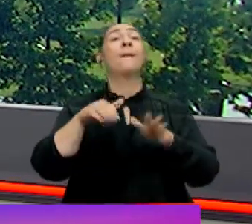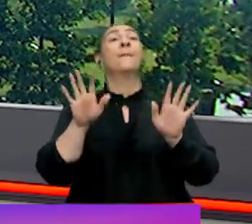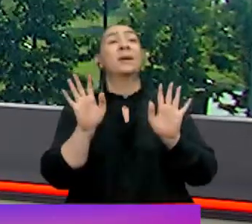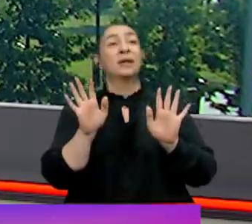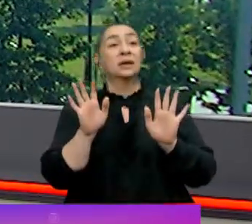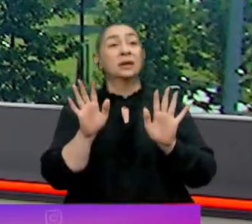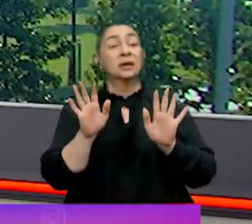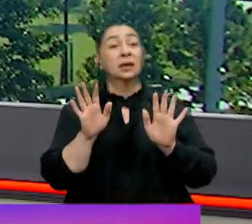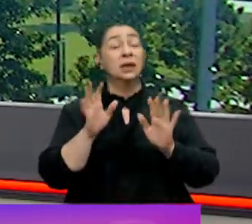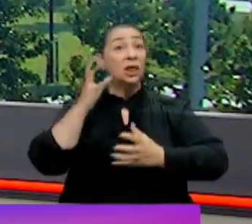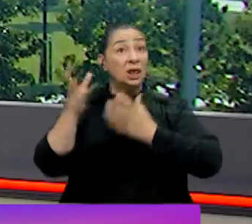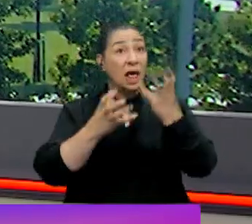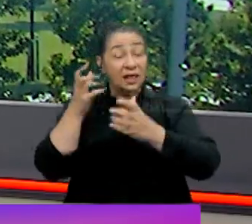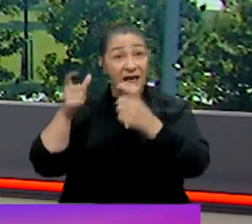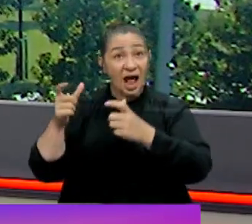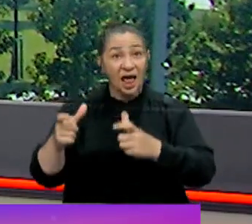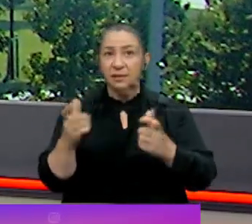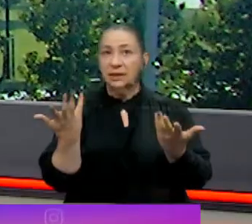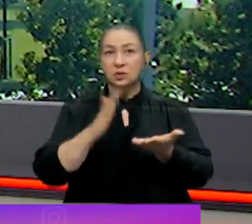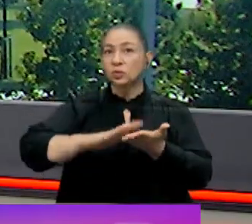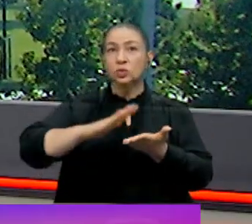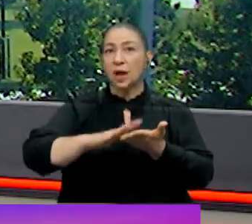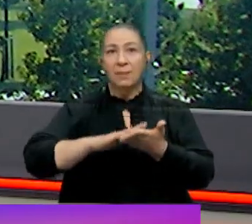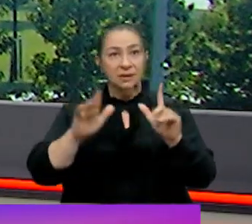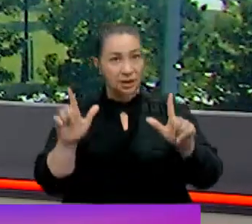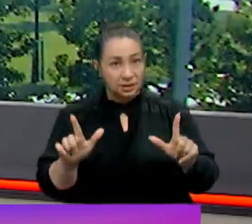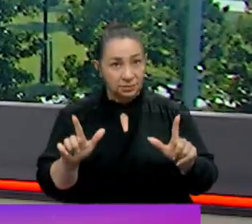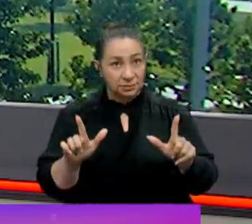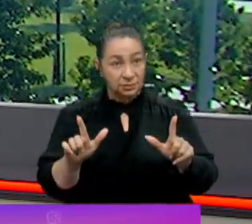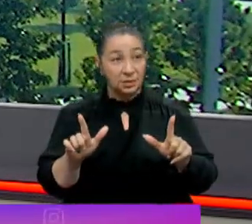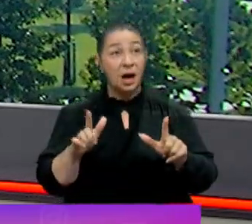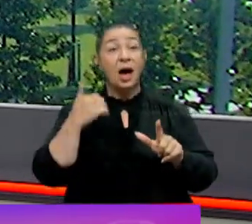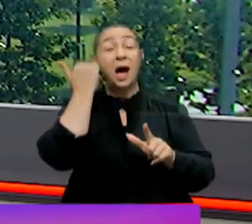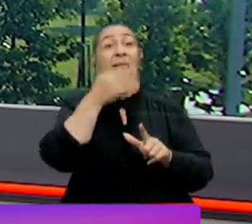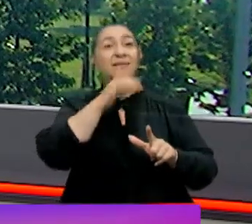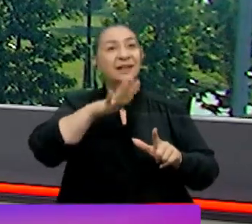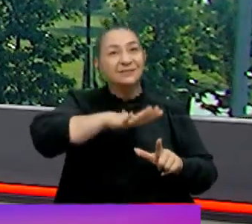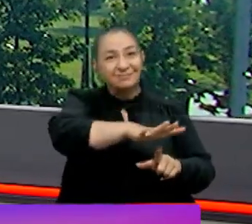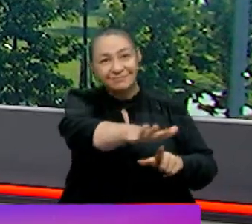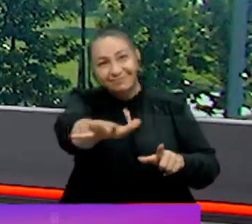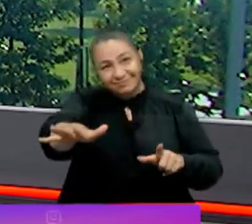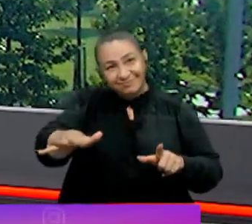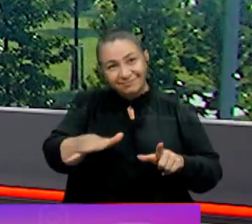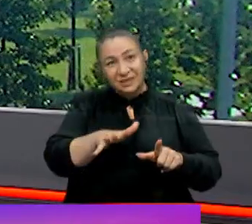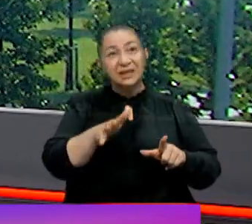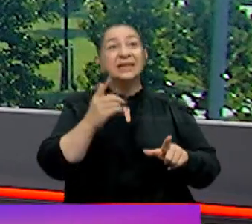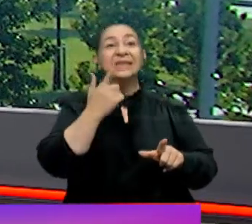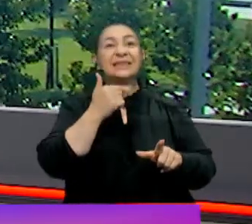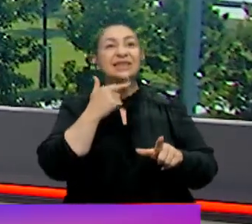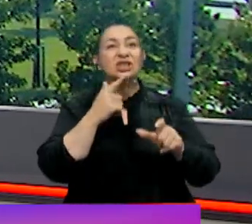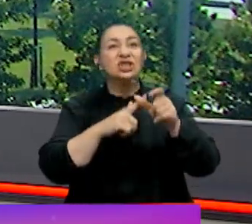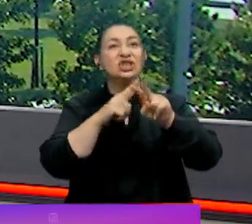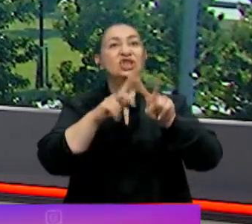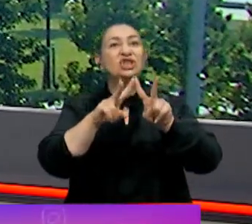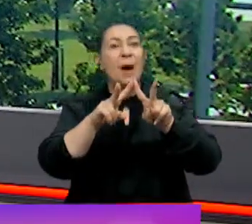mı? Yanan yerler nasıl rehabilite edilmeli? Akdeniz bölgesinde var olan kızılçam ağaç